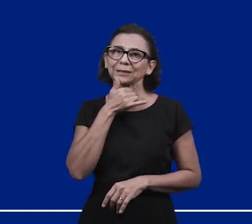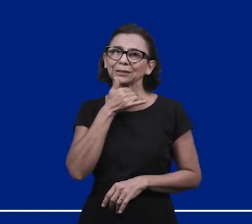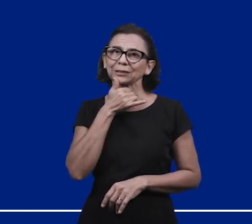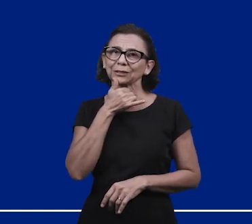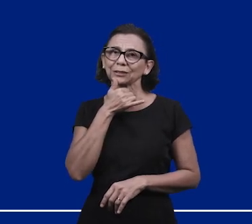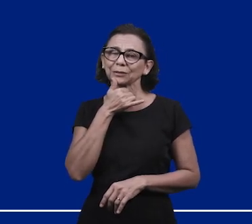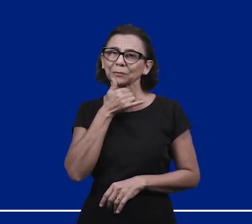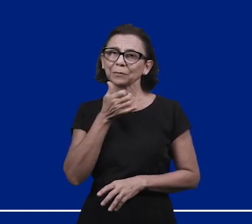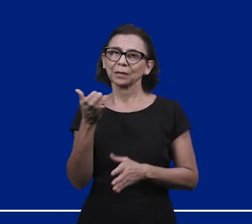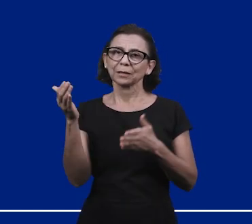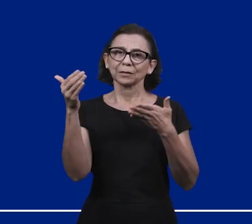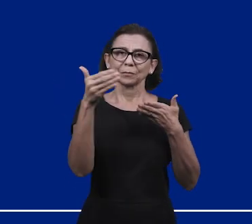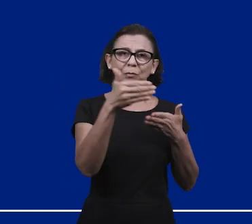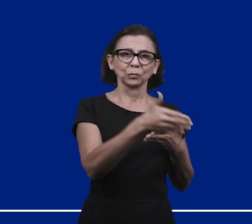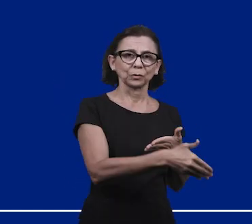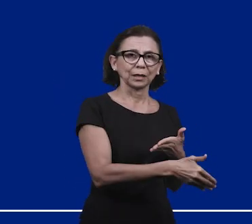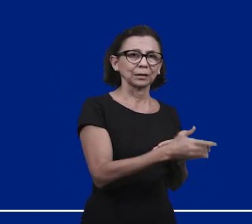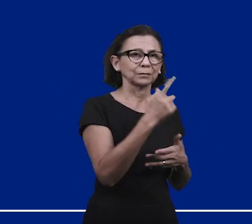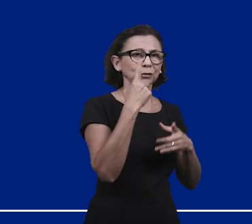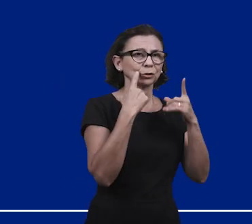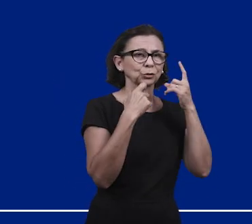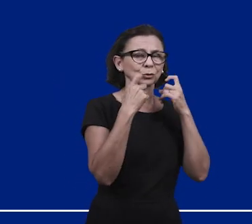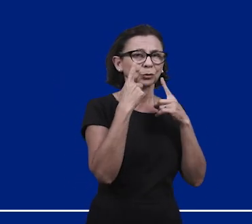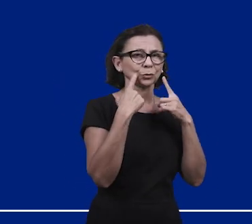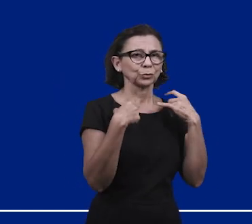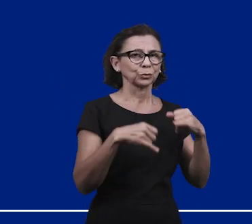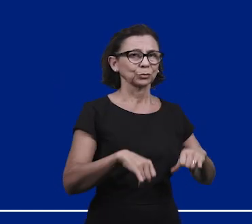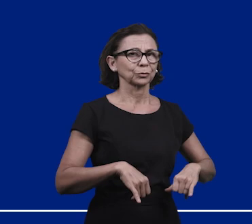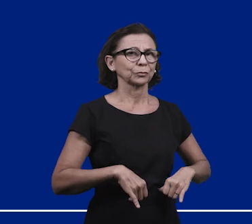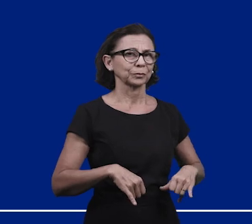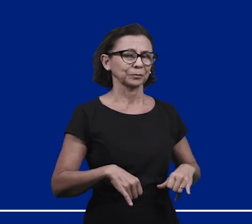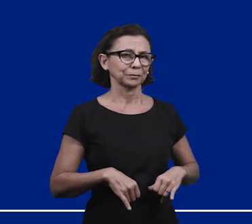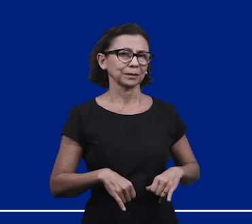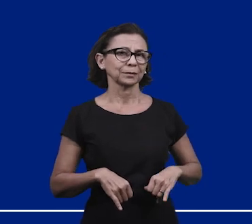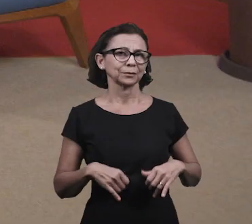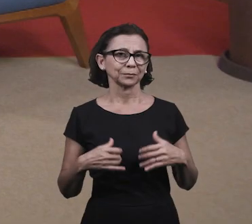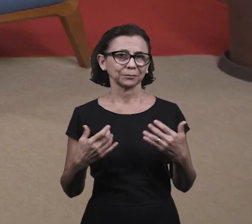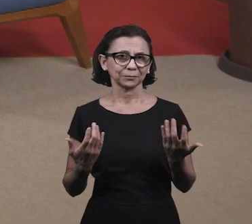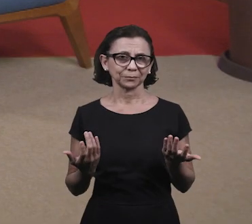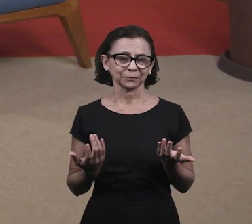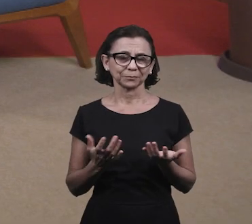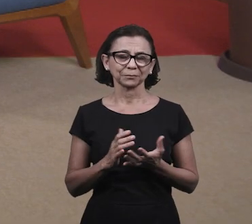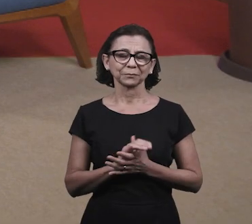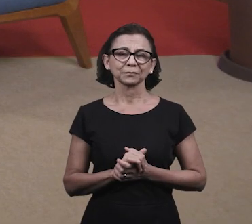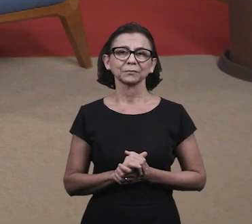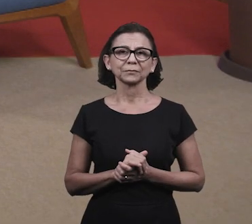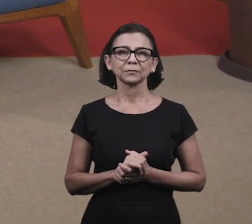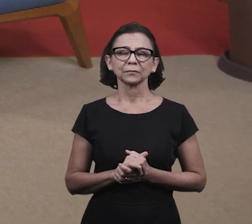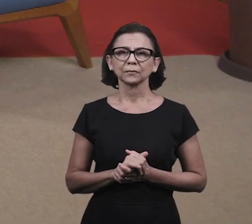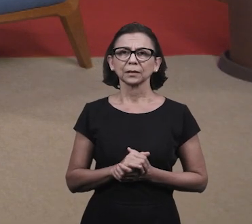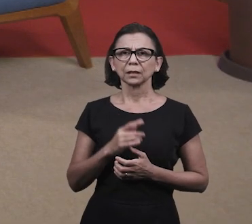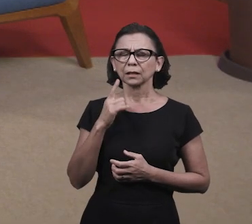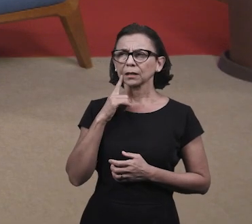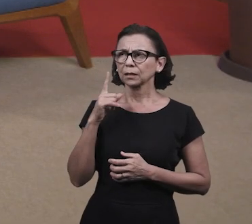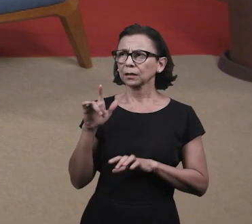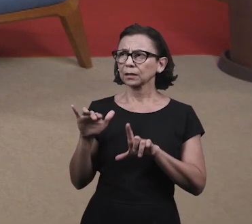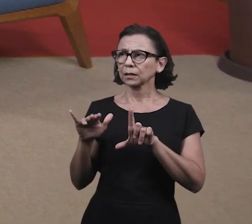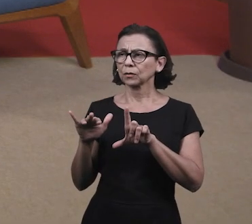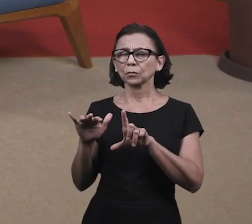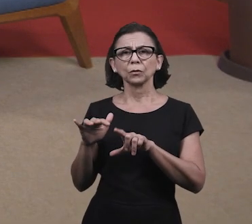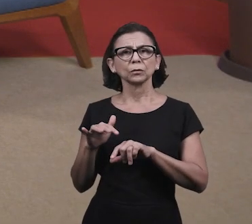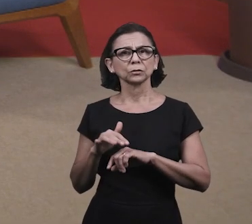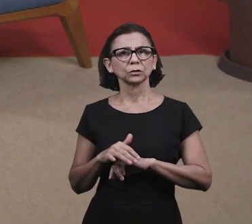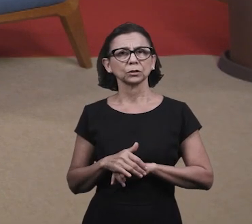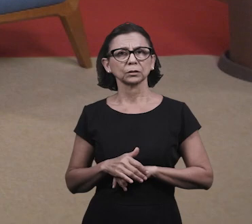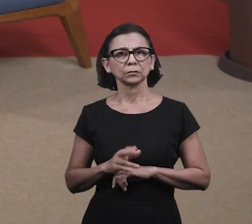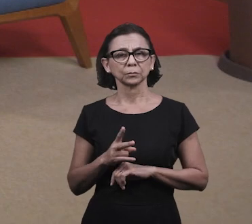se conduire vers un endroit de pleurs et grincements de dents, comme dit la Bible. » C'est le commentaire que nous a envoyé Luiz Rocha. Donc, un